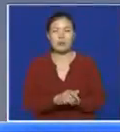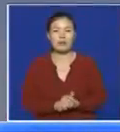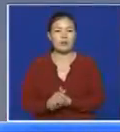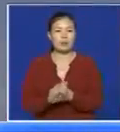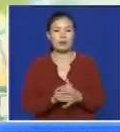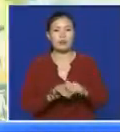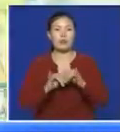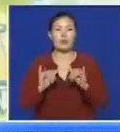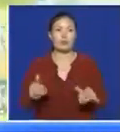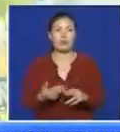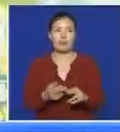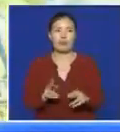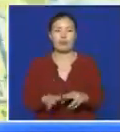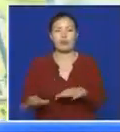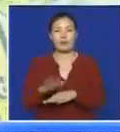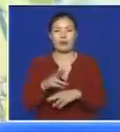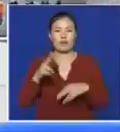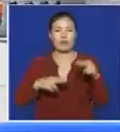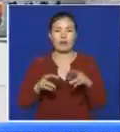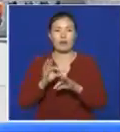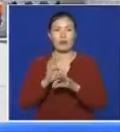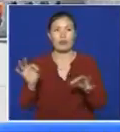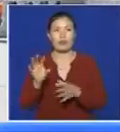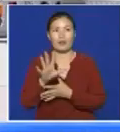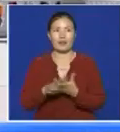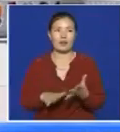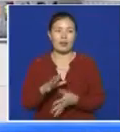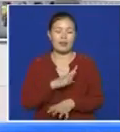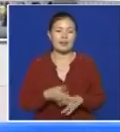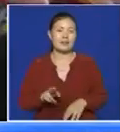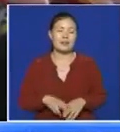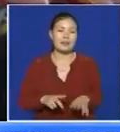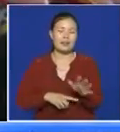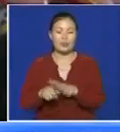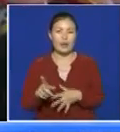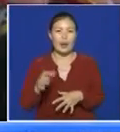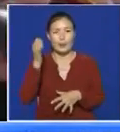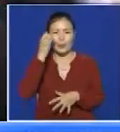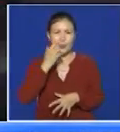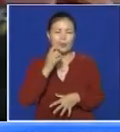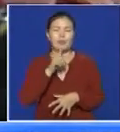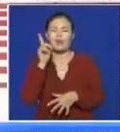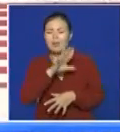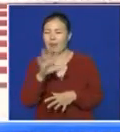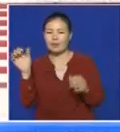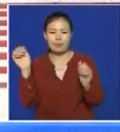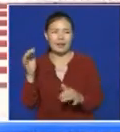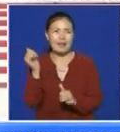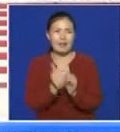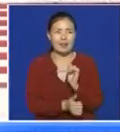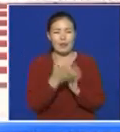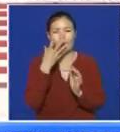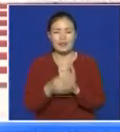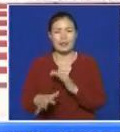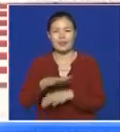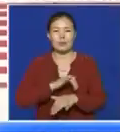ырыс мейрамын облыс өнерпаздары көңілді концертпен жалғады. Мерекені тойлауға жастардан бастап қарияларға дейін келген. Олардың әрқайсысы